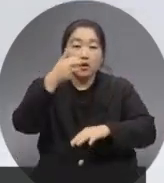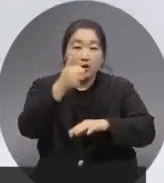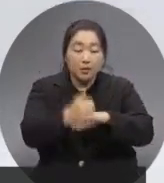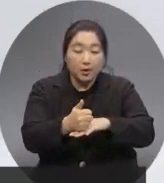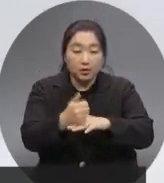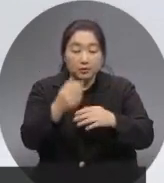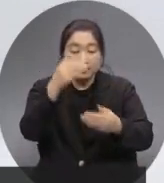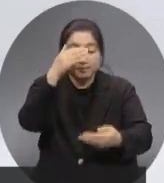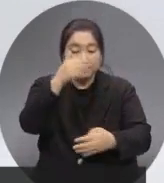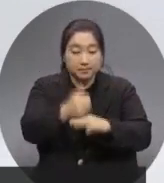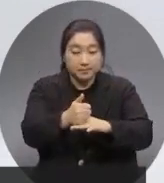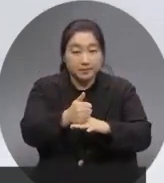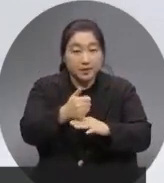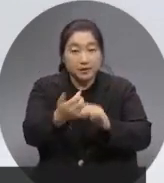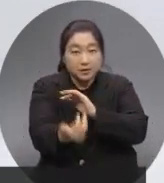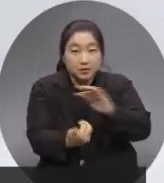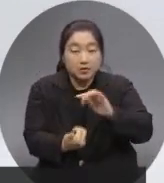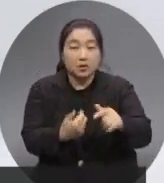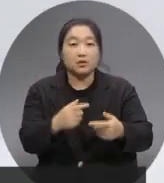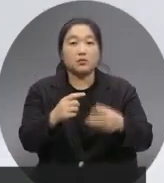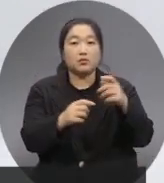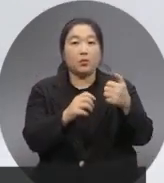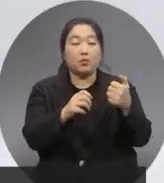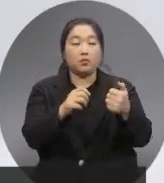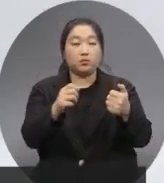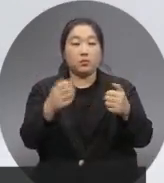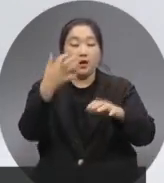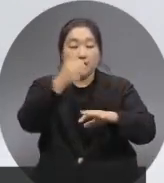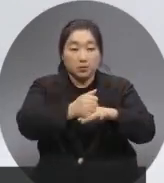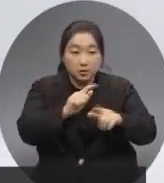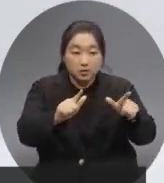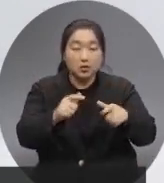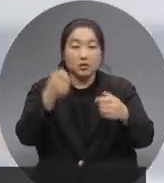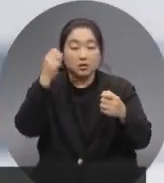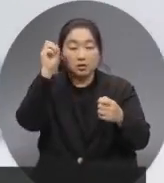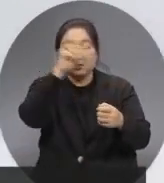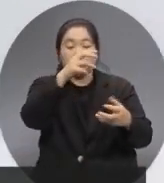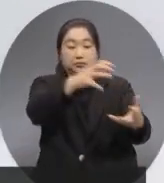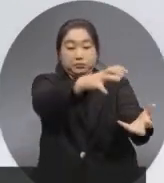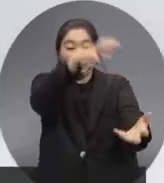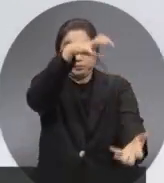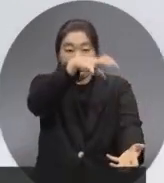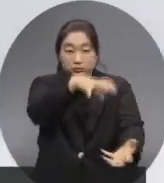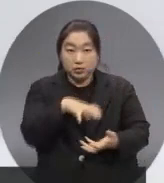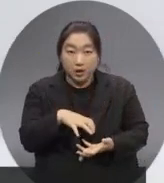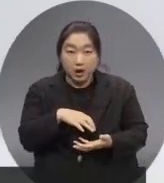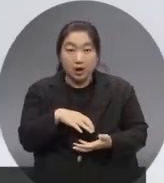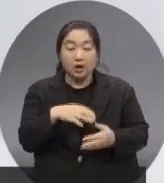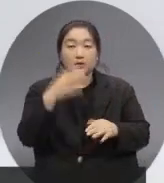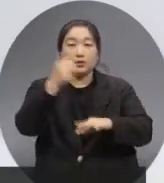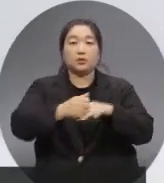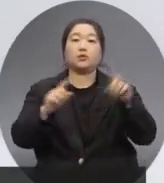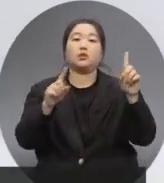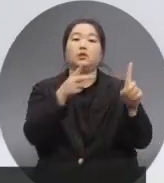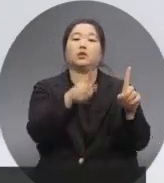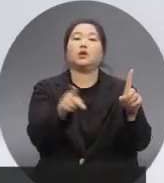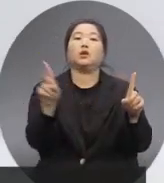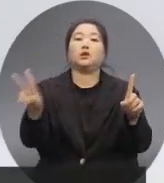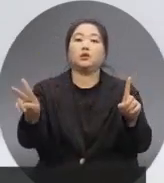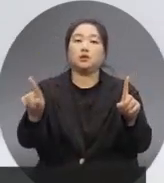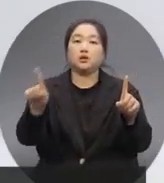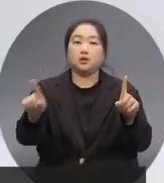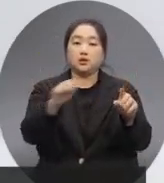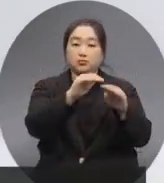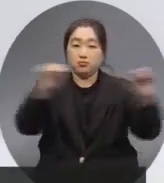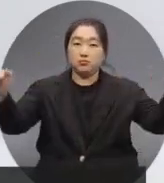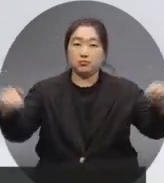반대의 절반도 안 됐던 찬성 의견이 마지막 날 집중적으로 쏟아지면서 최종 1대 1 균형을